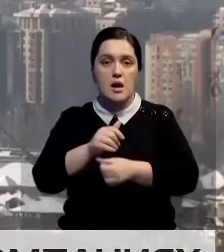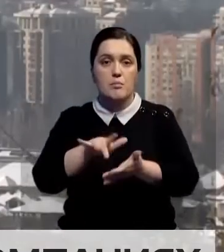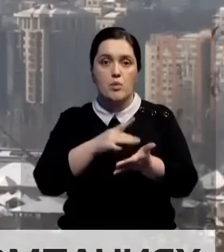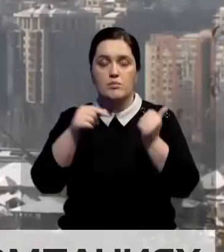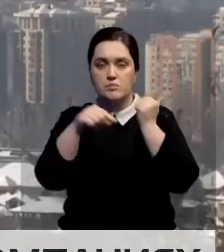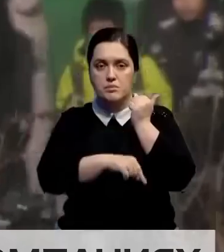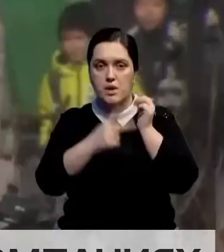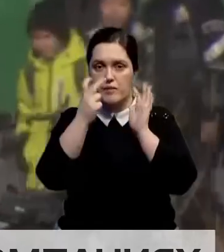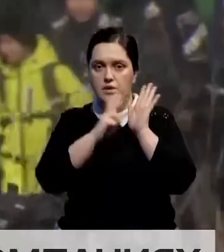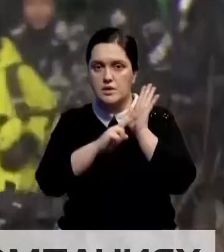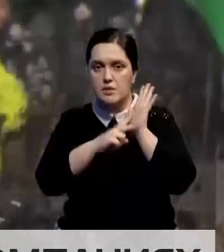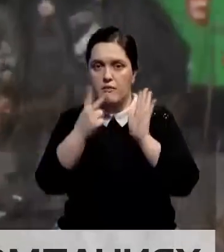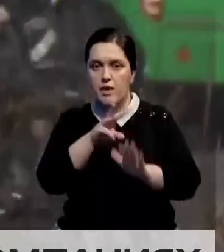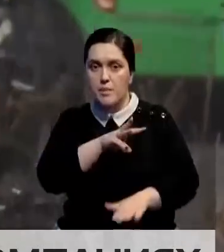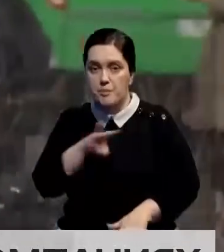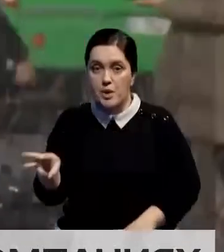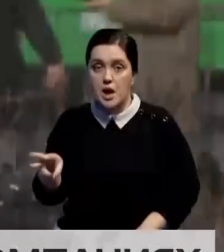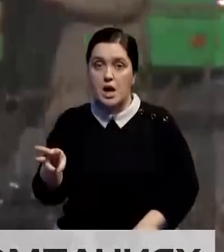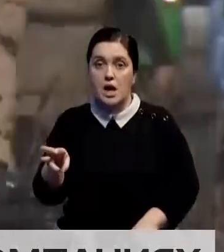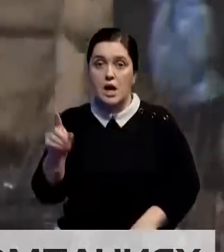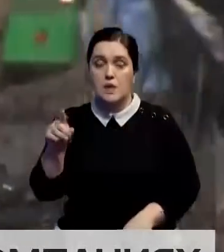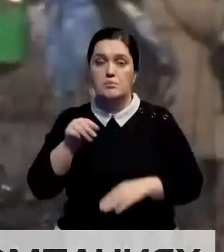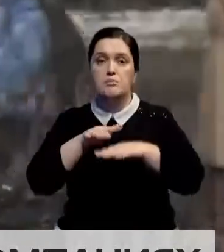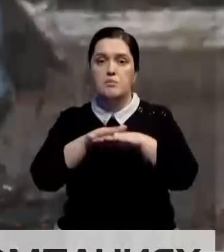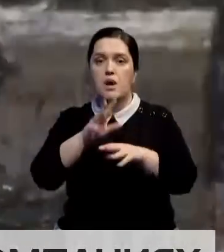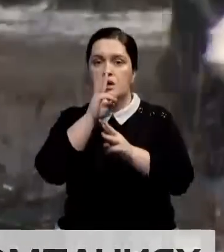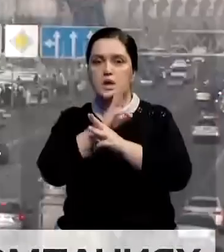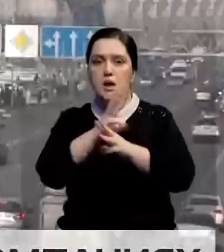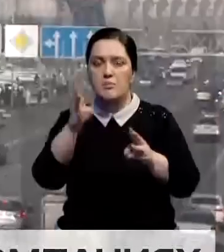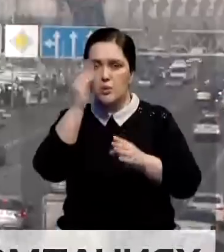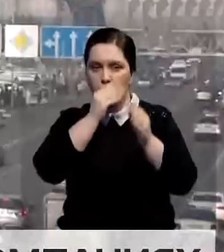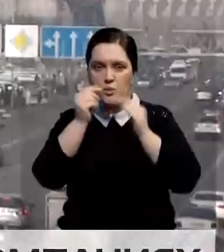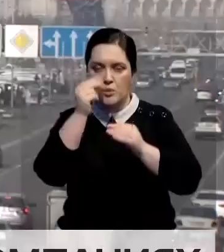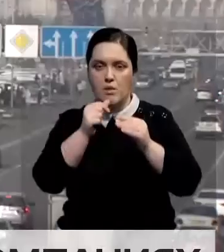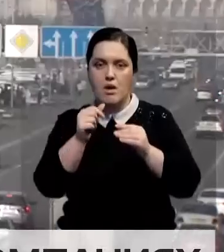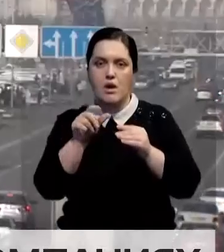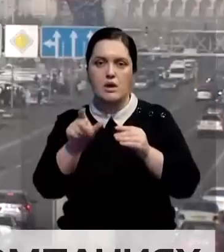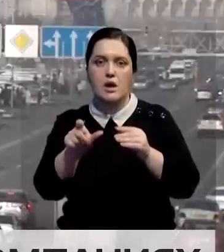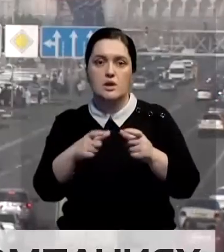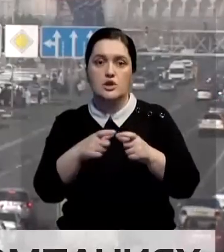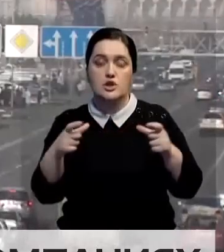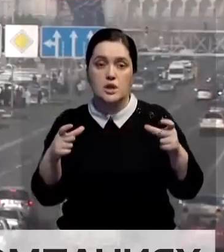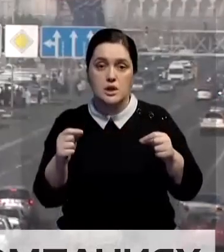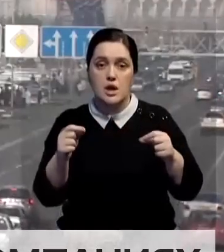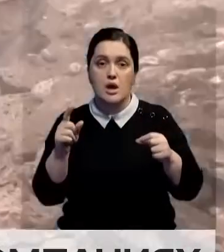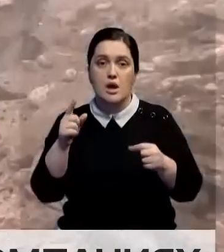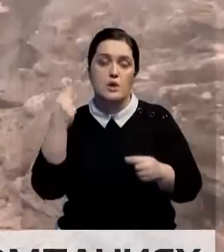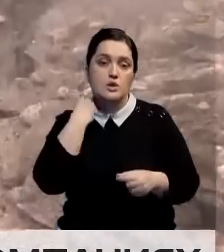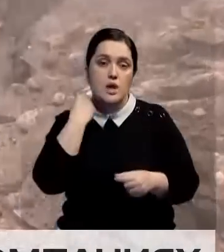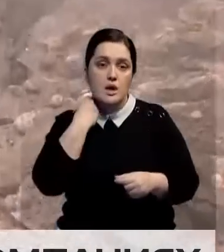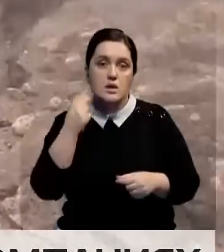свыше 272 миллионов. Их перечисляли в виде зарплат на карточные счета, и при этом у товарищества